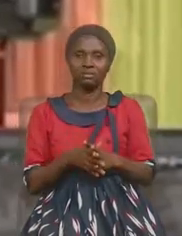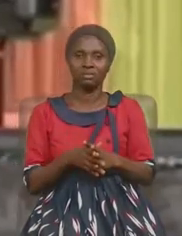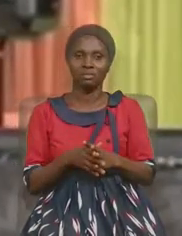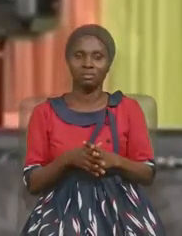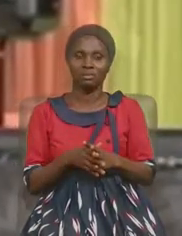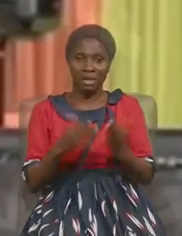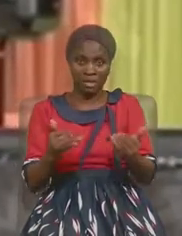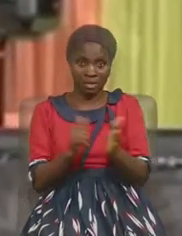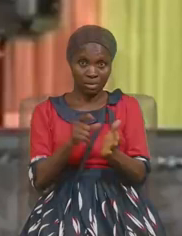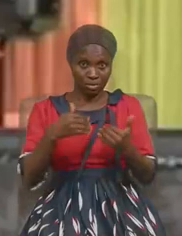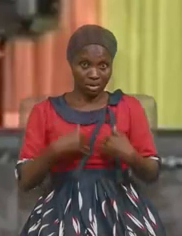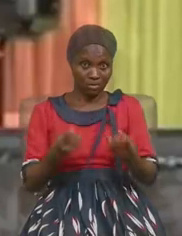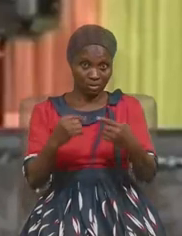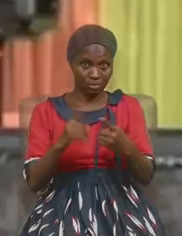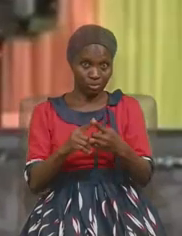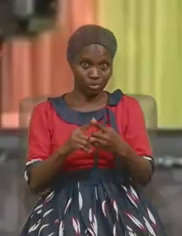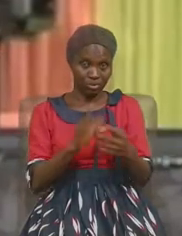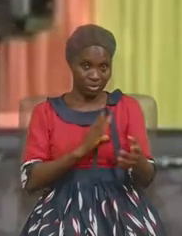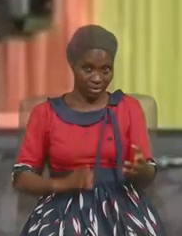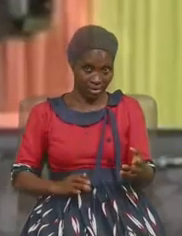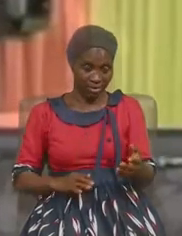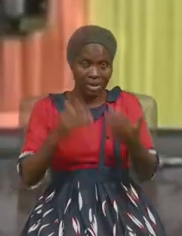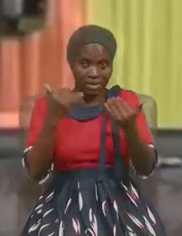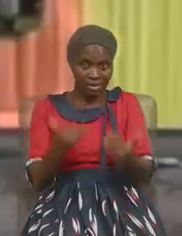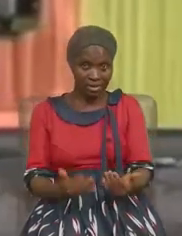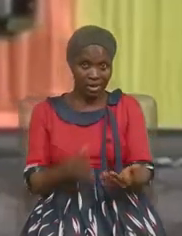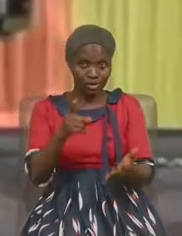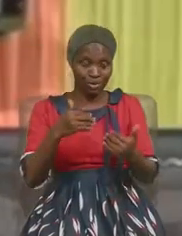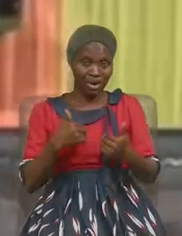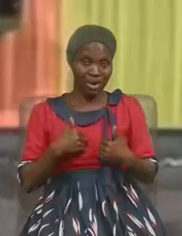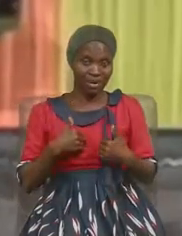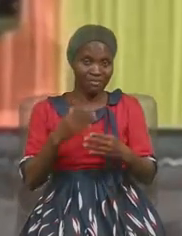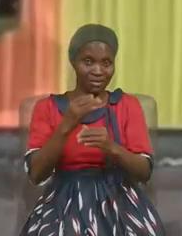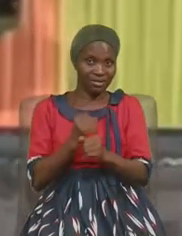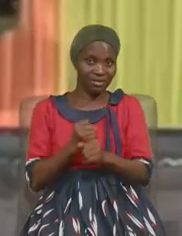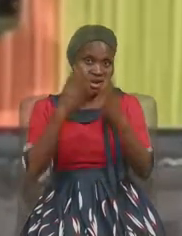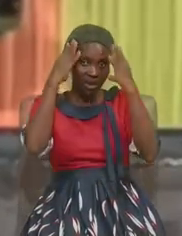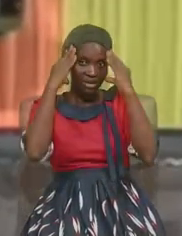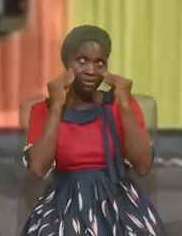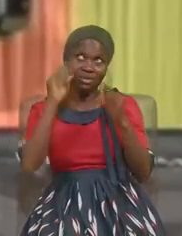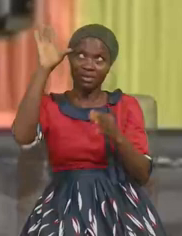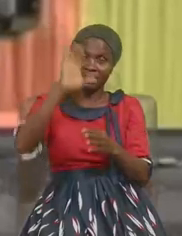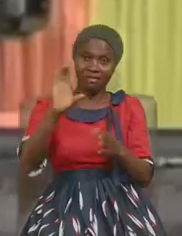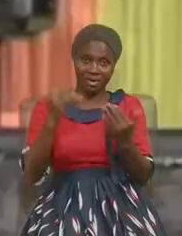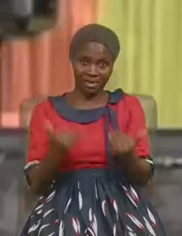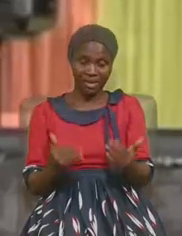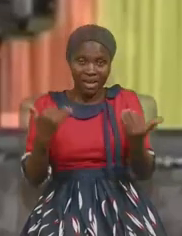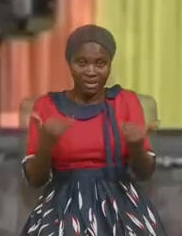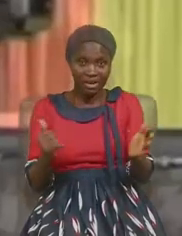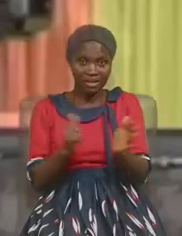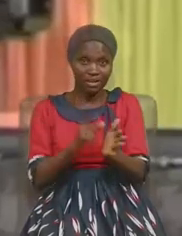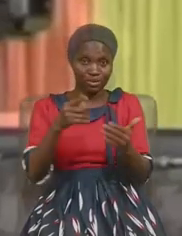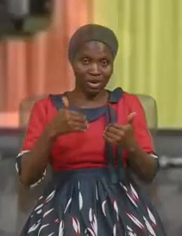Christ, maintenant que vous avez goûté au calvaire, maintenant que vous avez goûté à son